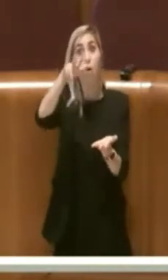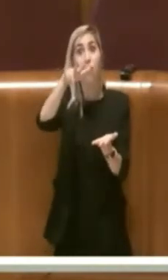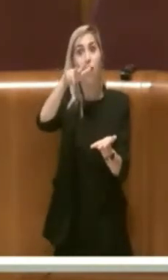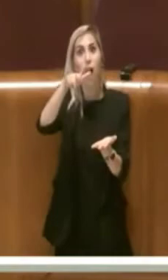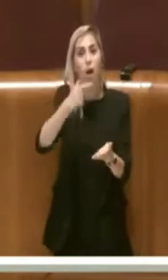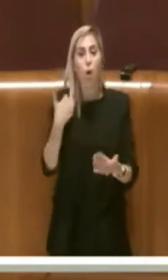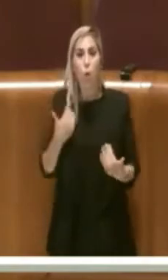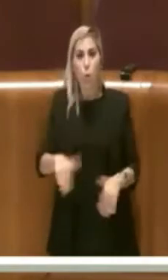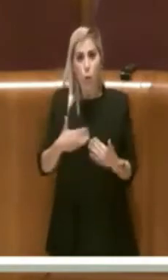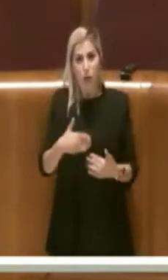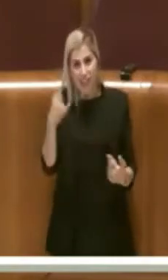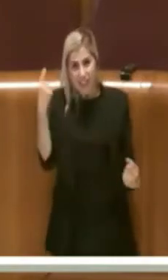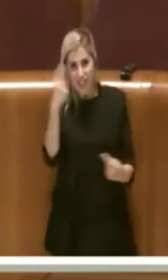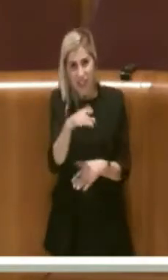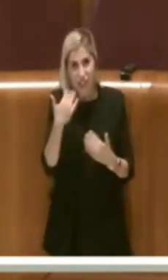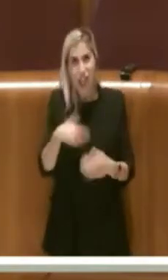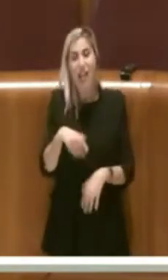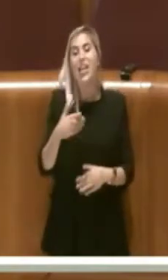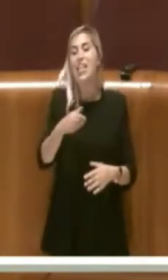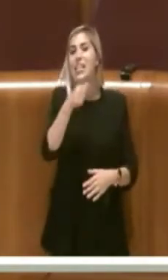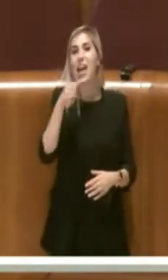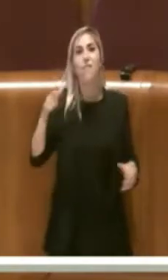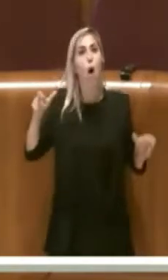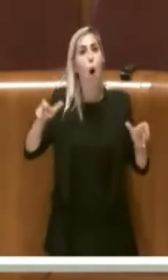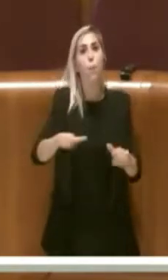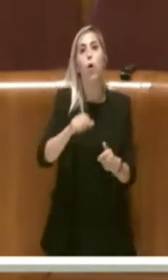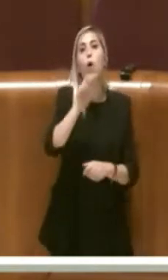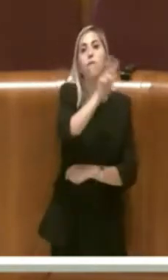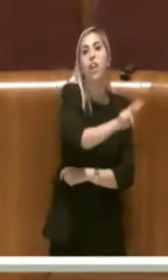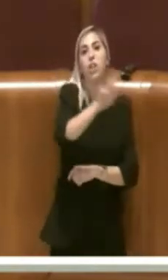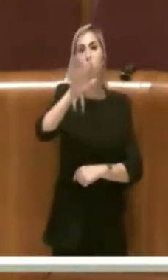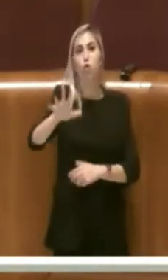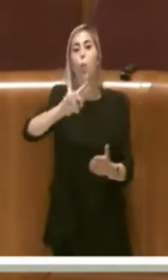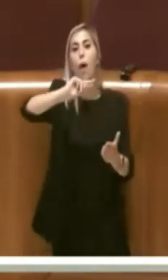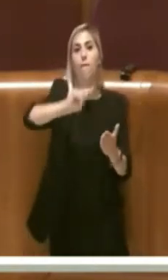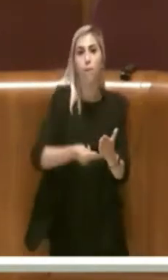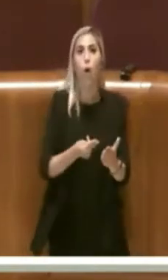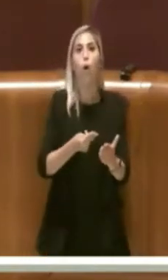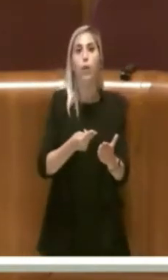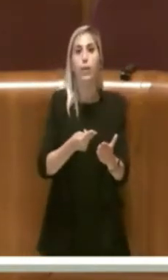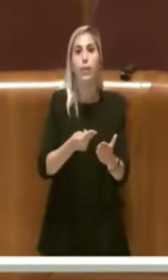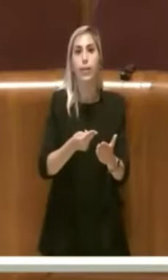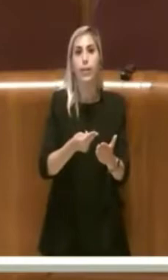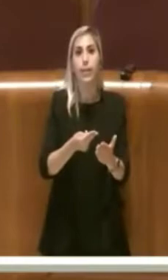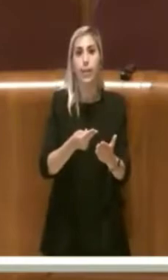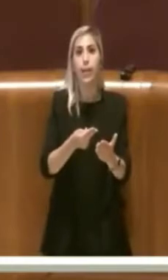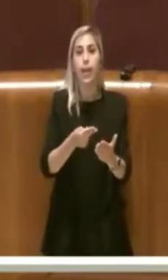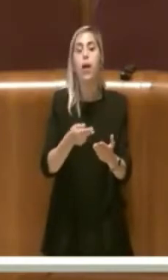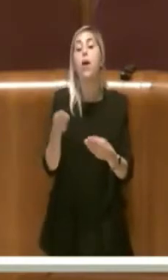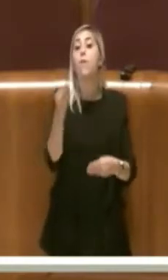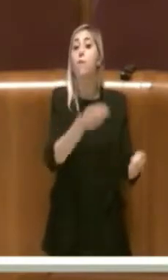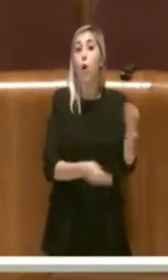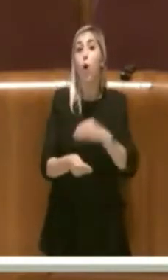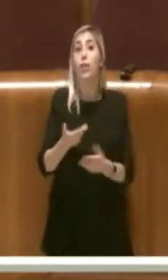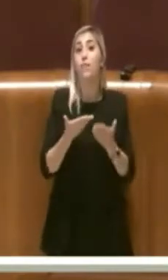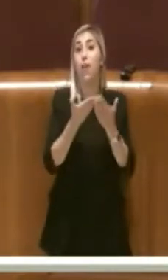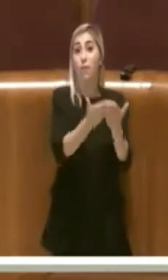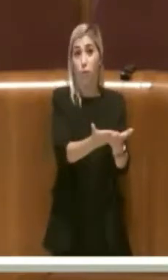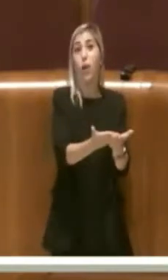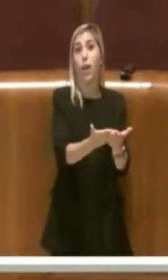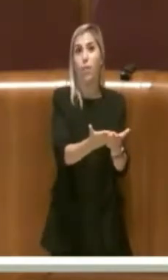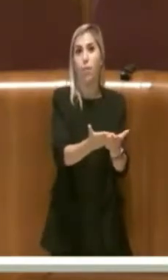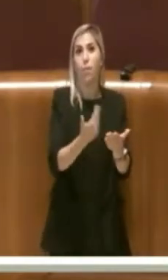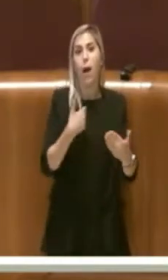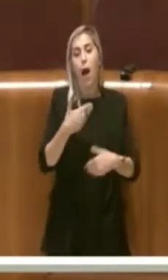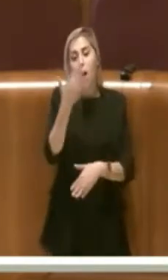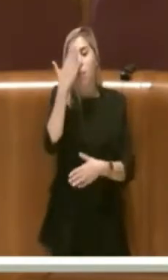arduo poterlo fare visto che serviranno 25 voti favorevoli, ma insomma ce la metteremo tutta, poi non avremo